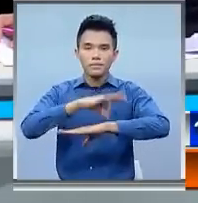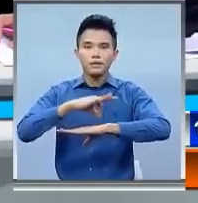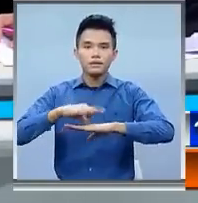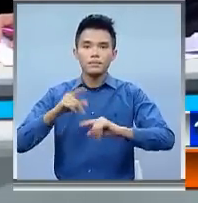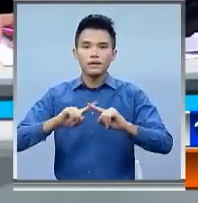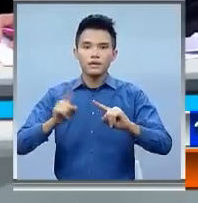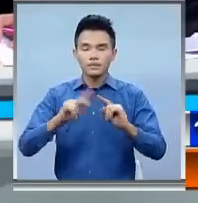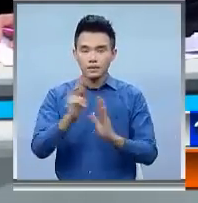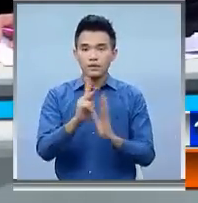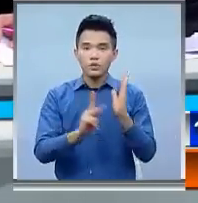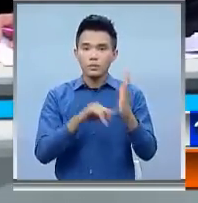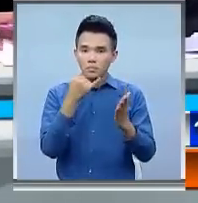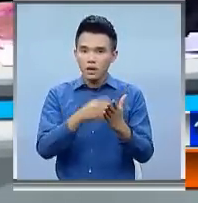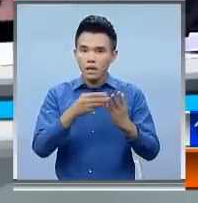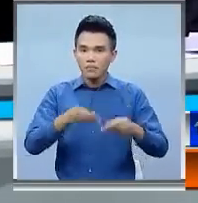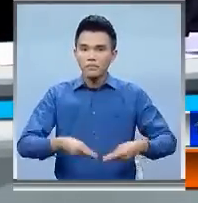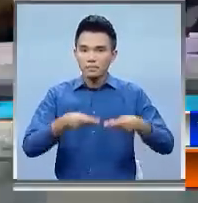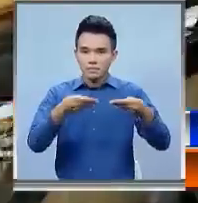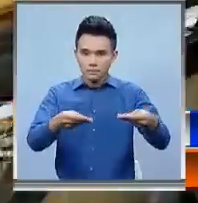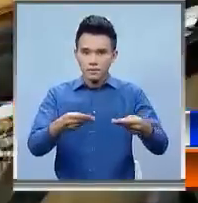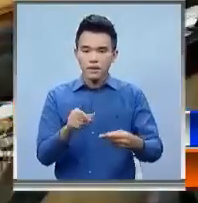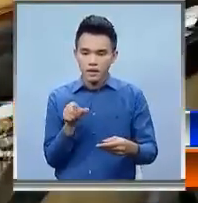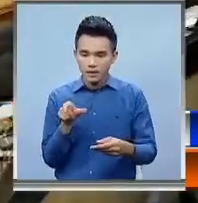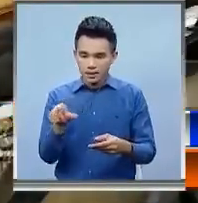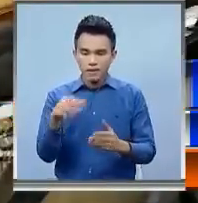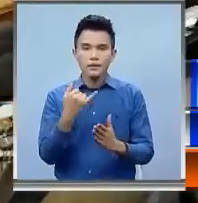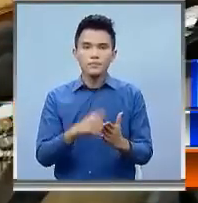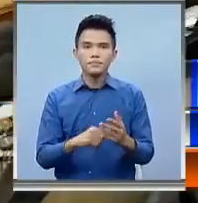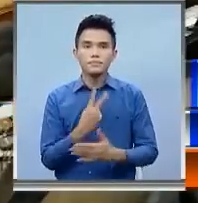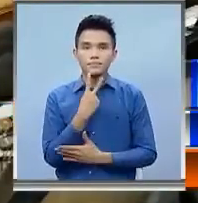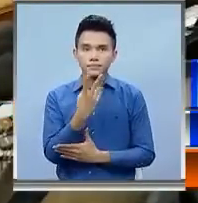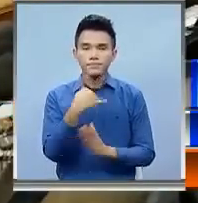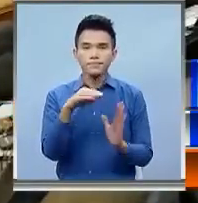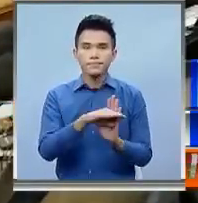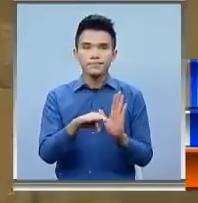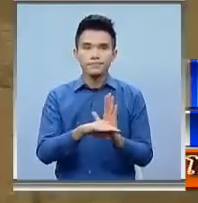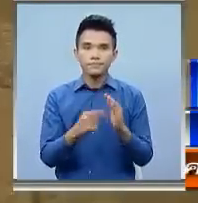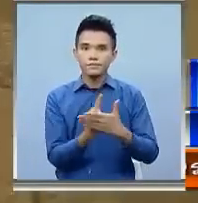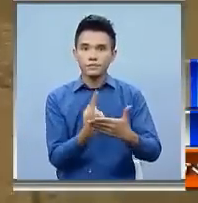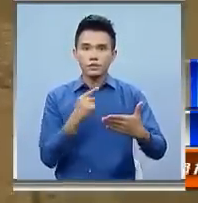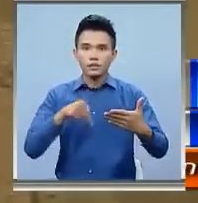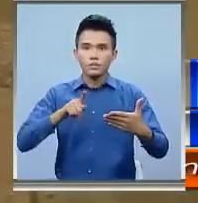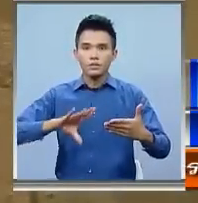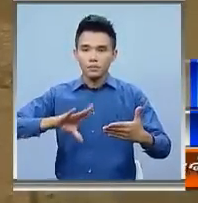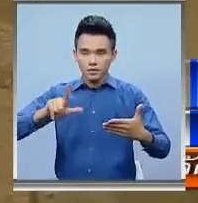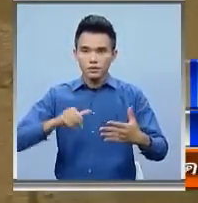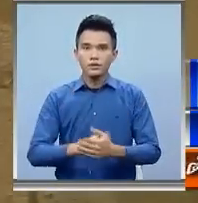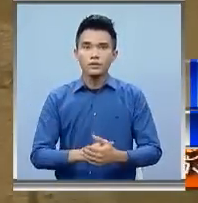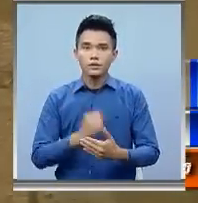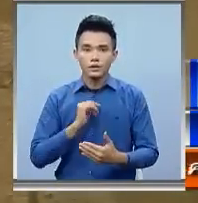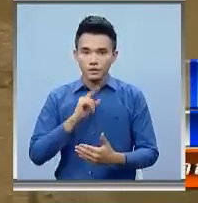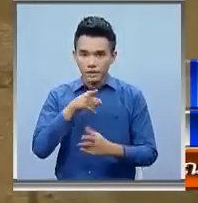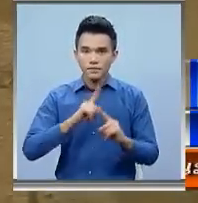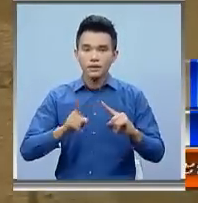หมายนิรโทษกรรมรวมไปถึงเสียบัตรแทนกันค่ะนี่เป็นการเปิดเผยจากทางนายวิชามหาคุณตัวแทนปปชระหว่างการตอบข้อซักถามของ